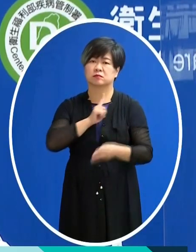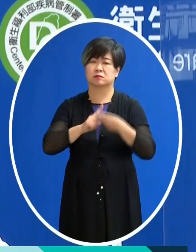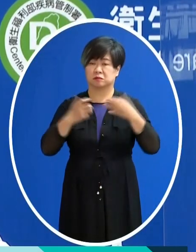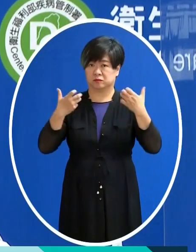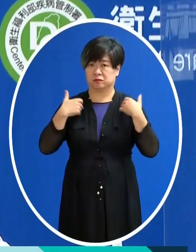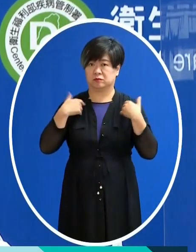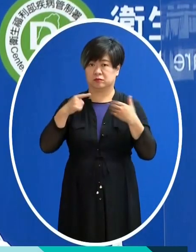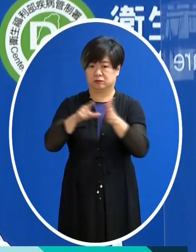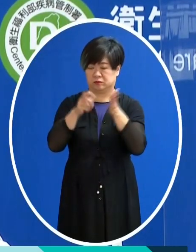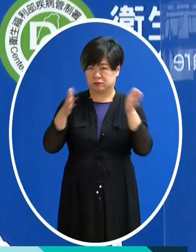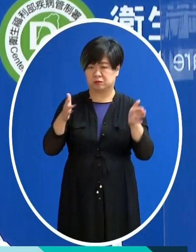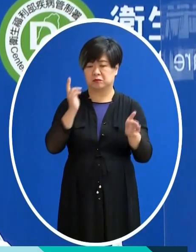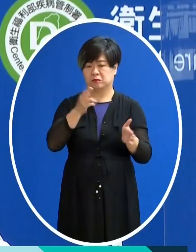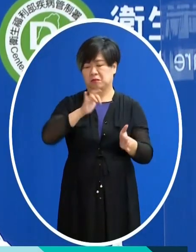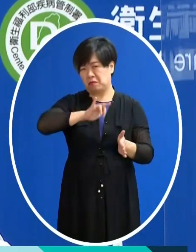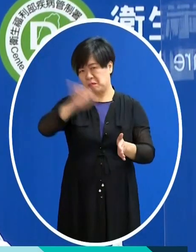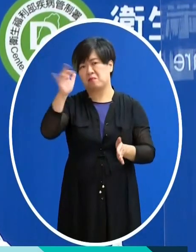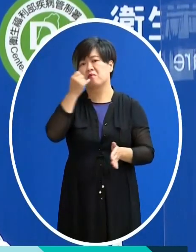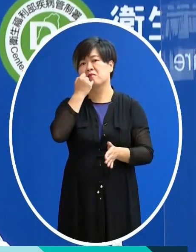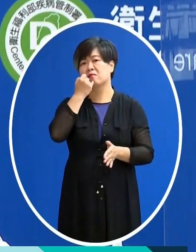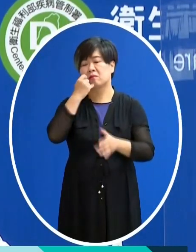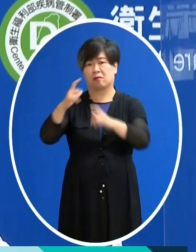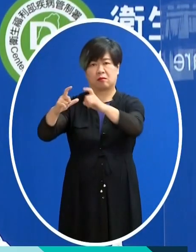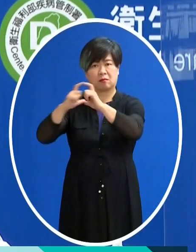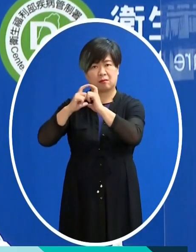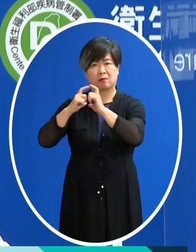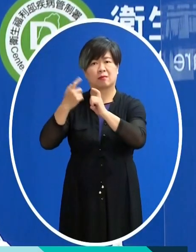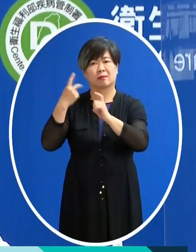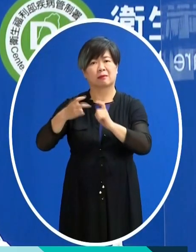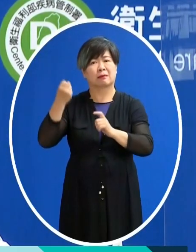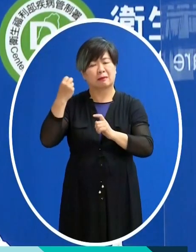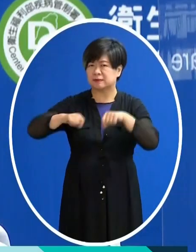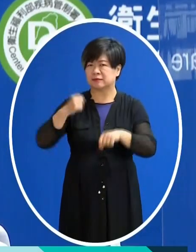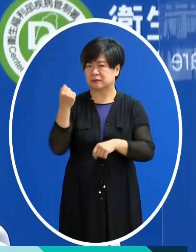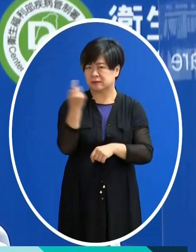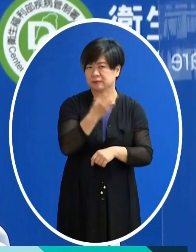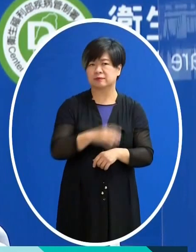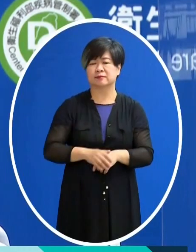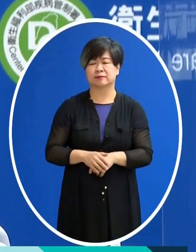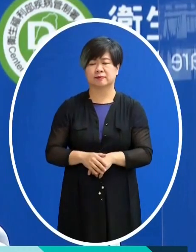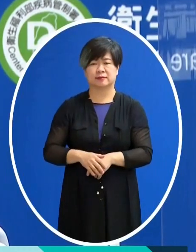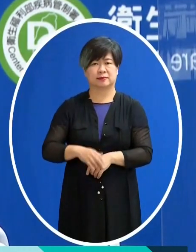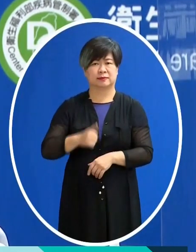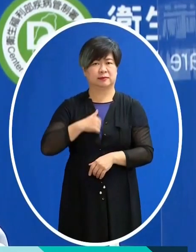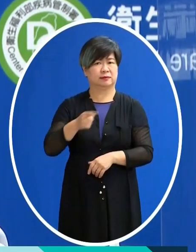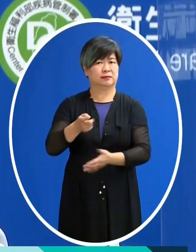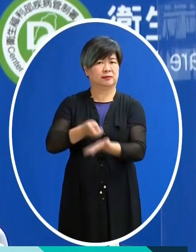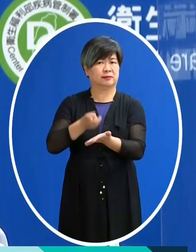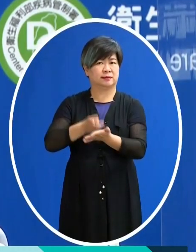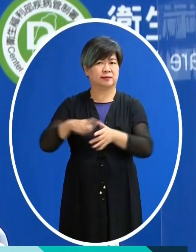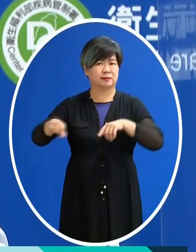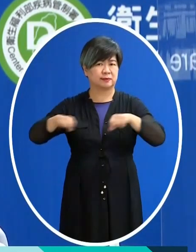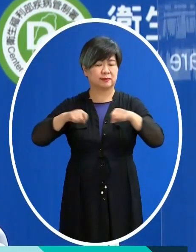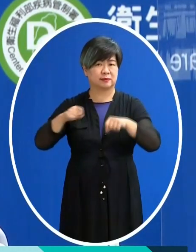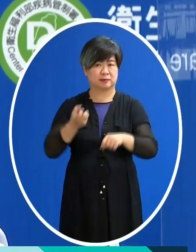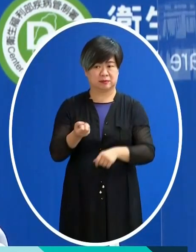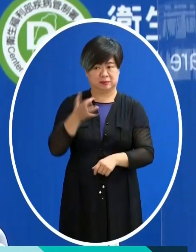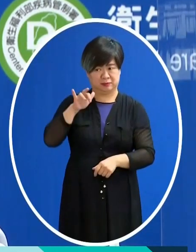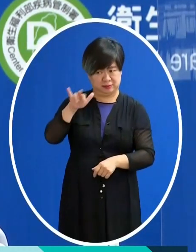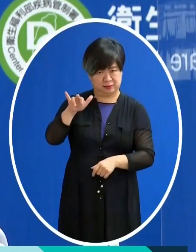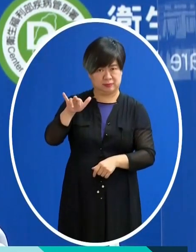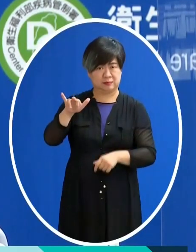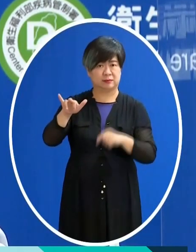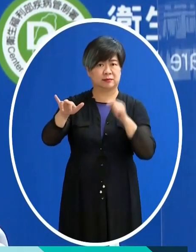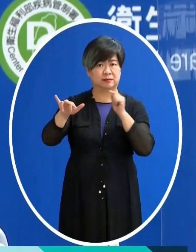是可以派飞的，但是派飞回来又要进入新的一个循环。当然有一些比较严格的方案，那在华航里面